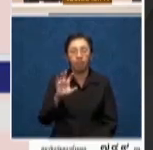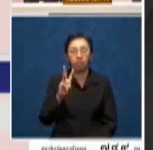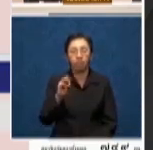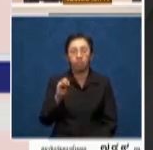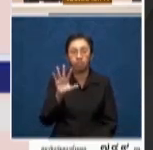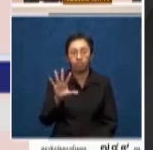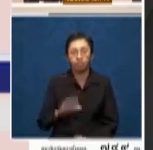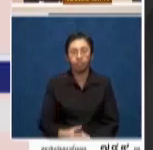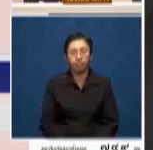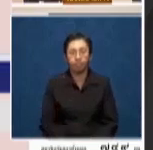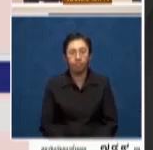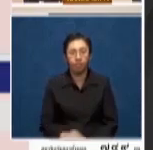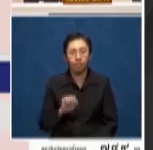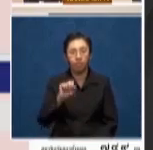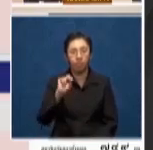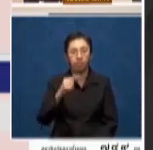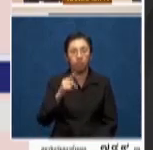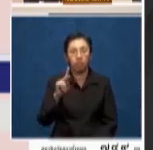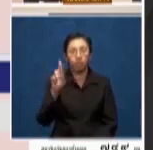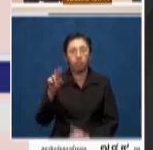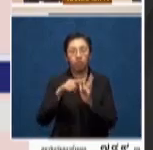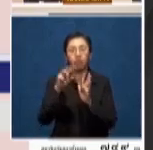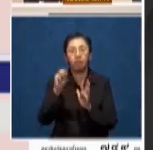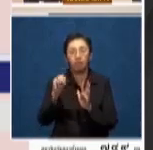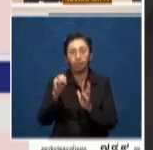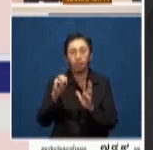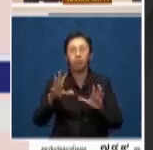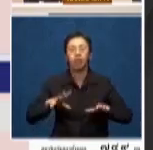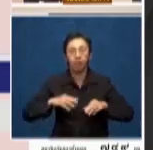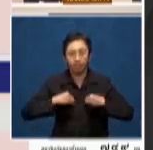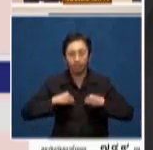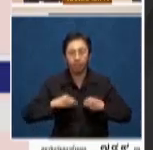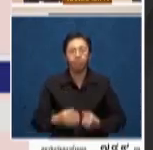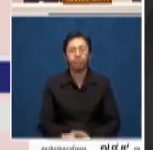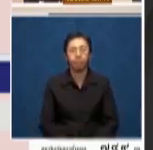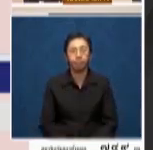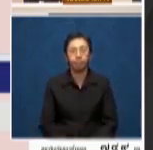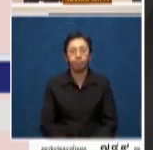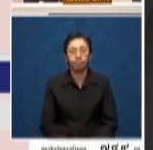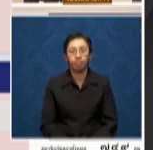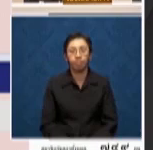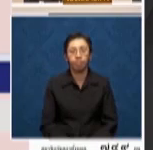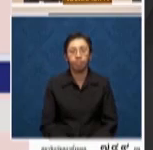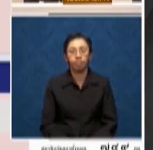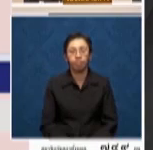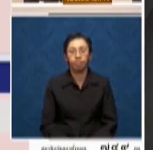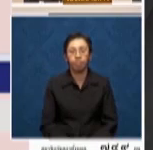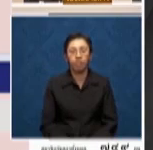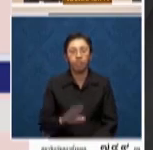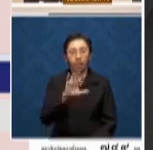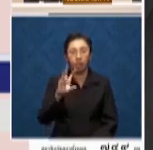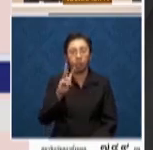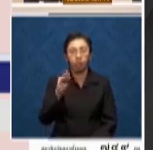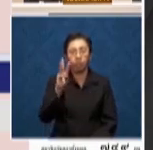ามชุมนุมสาธารณะในรัศมี50เมตรนี่ก็เป็นไปตามมาตรา7พรบการชุมนุมสาธารณะปี